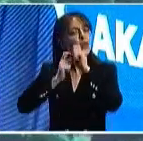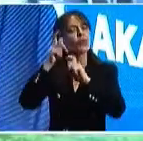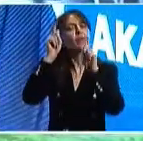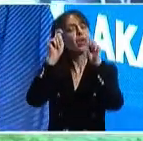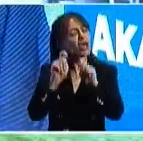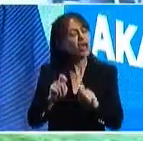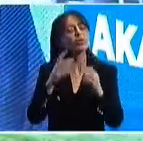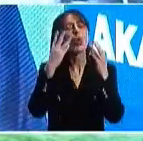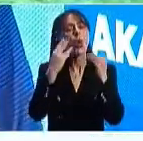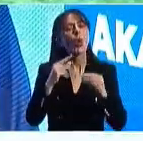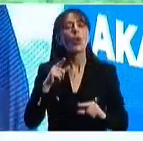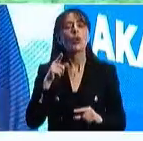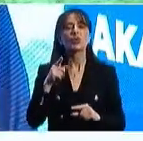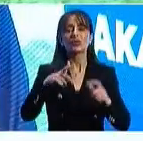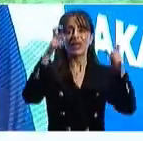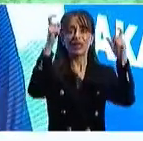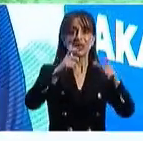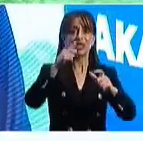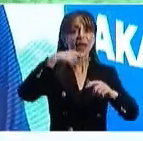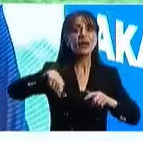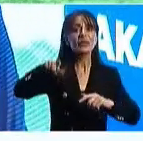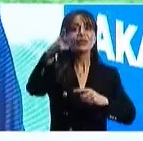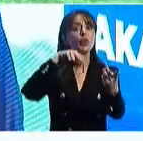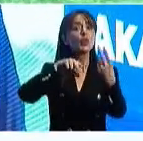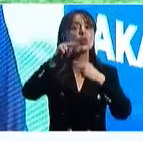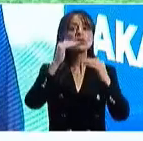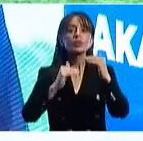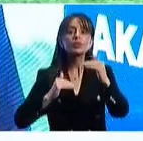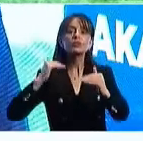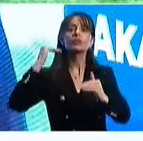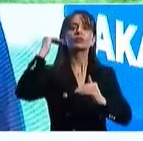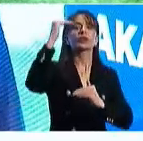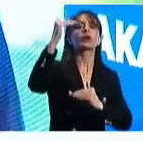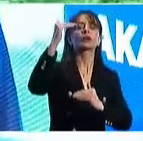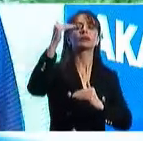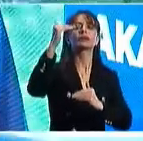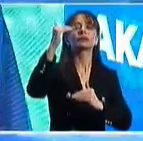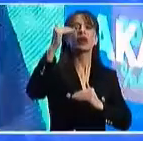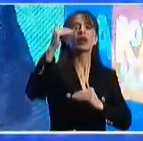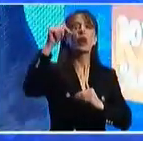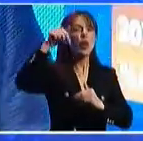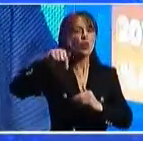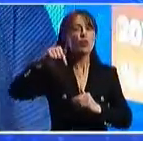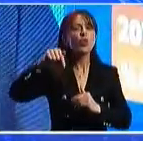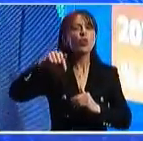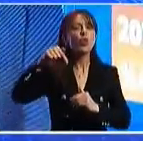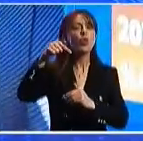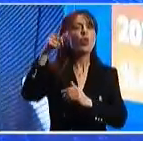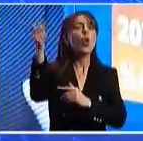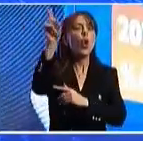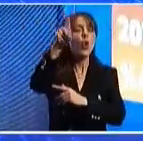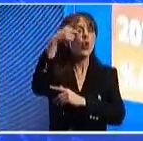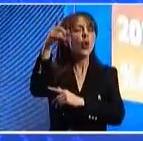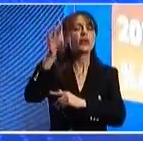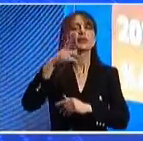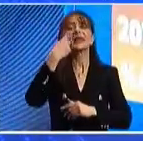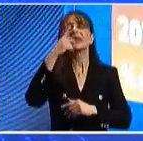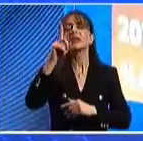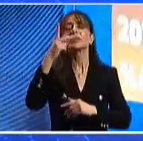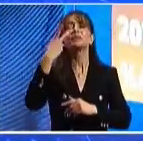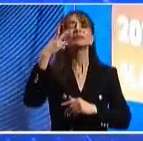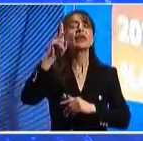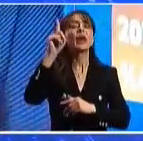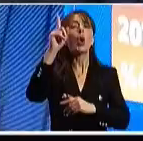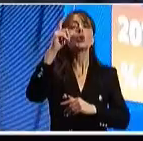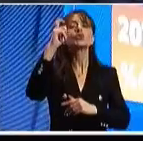olacağız. Şehrimizi ulaşımda üst lige taşırken mevcut yönetimin 2019'da %47'den alıp